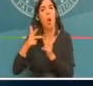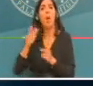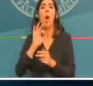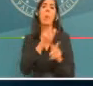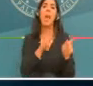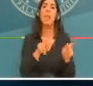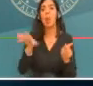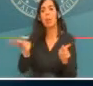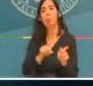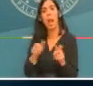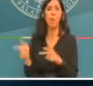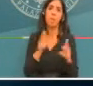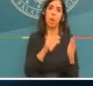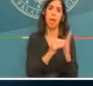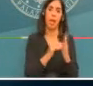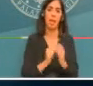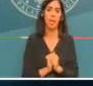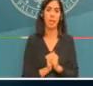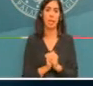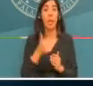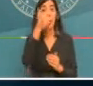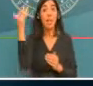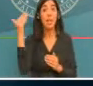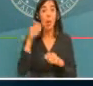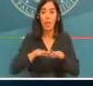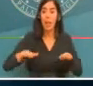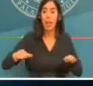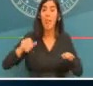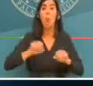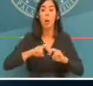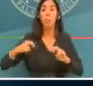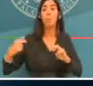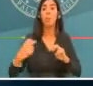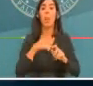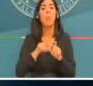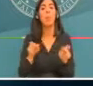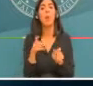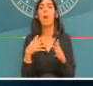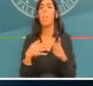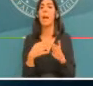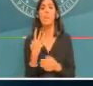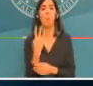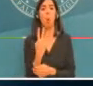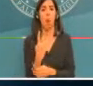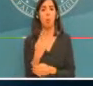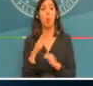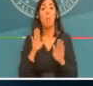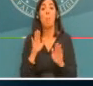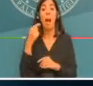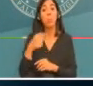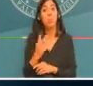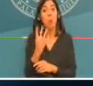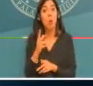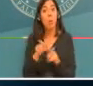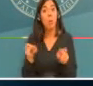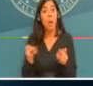salvo che si tratti di nuclei familiari più numerosi e vietato consumare cibo